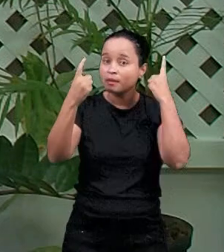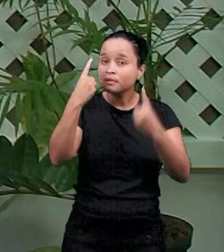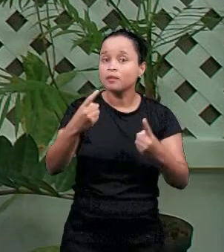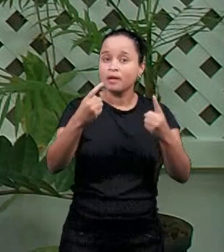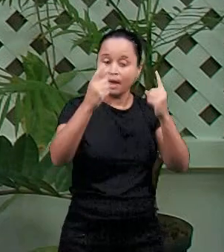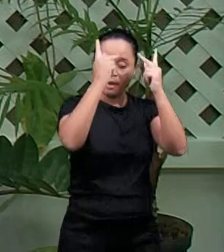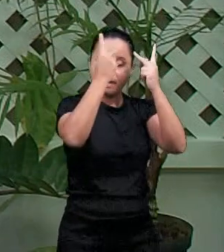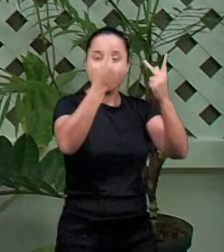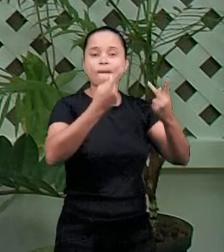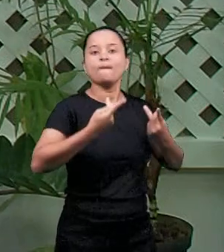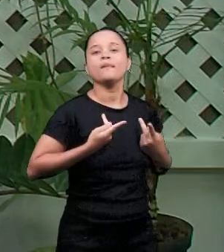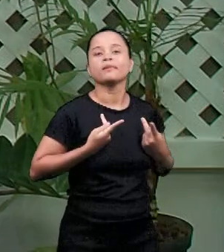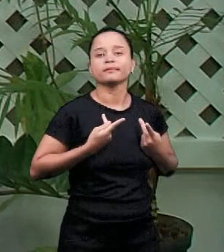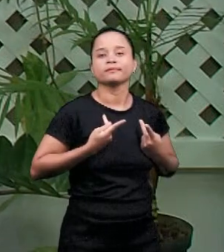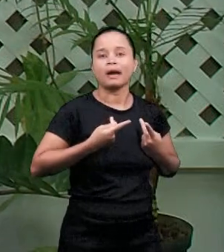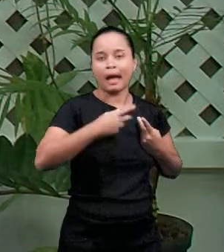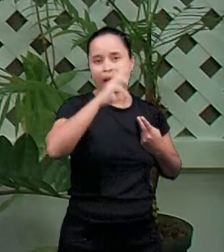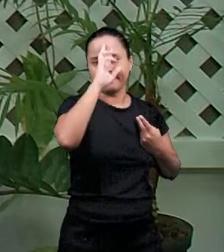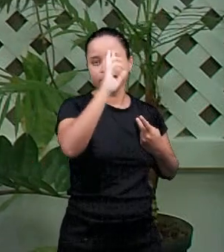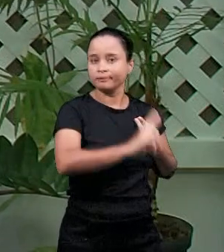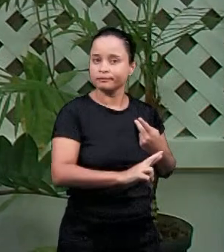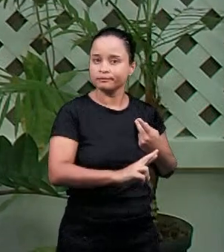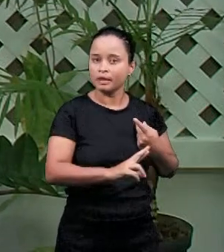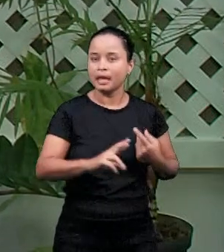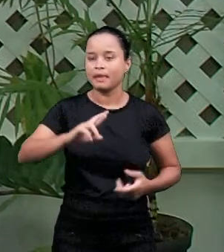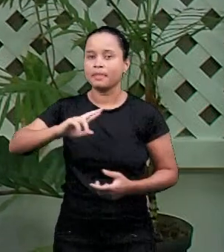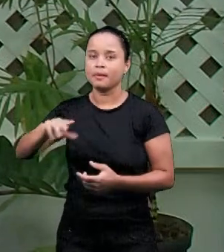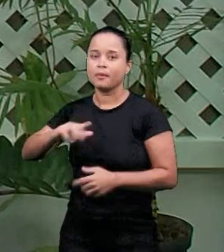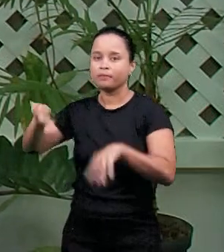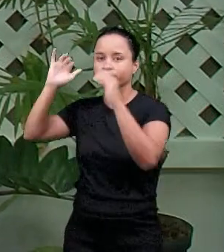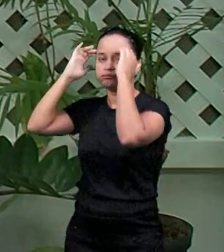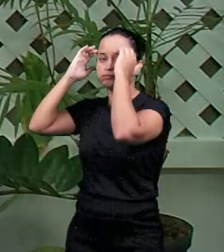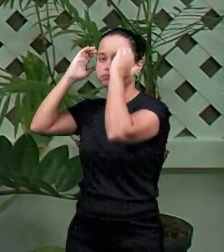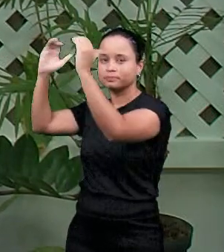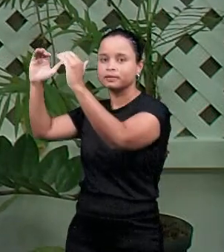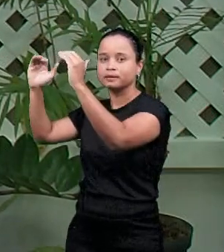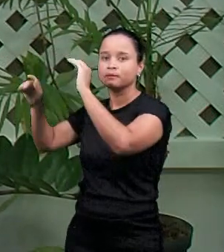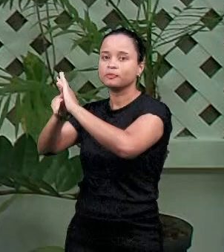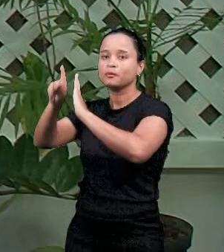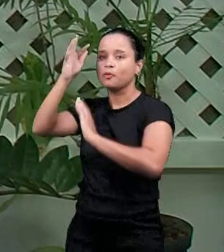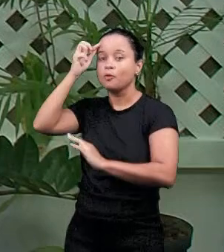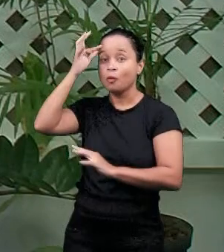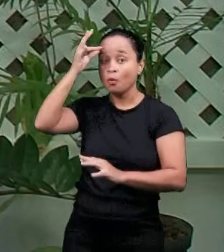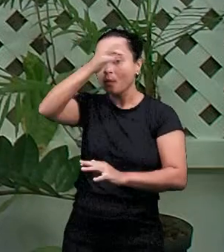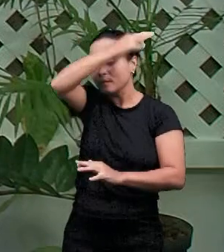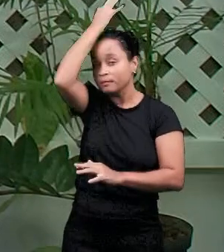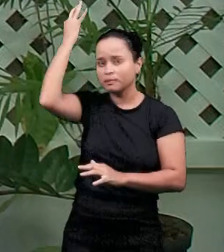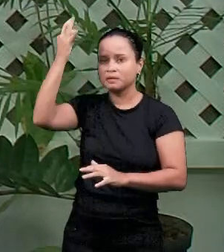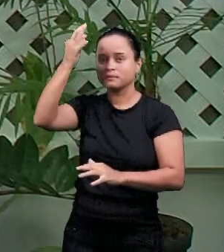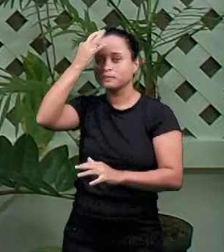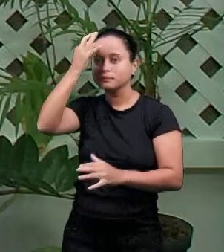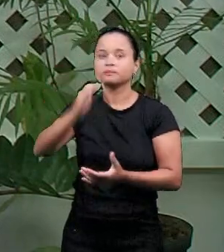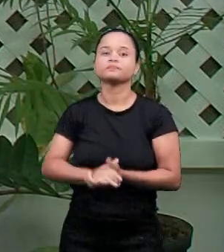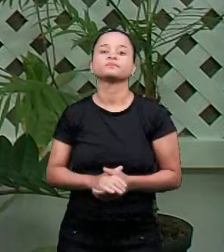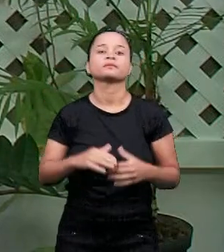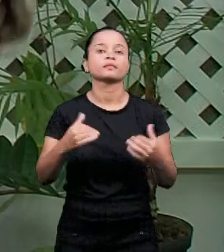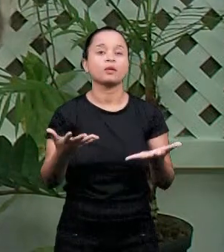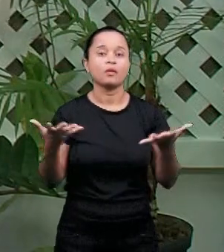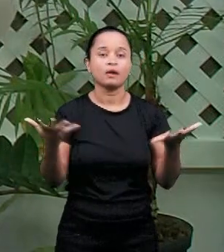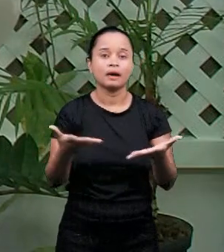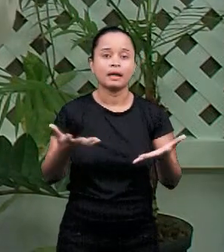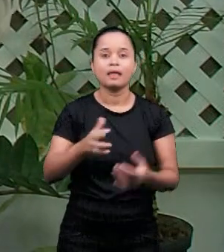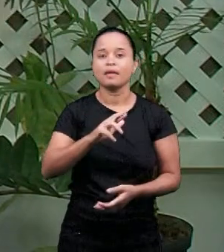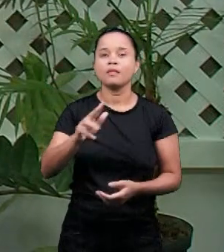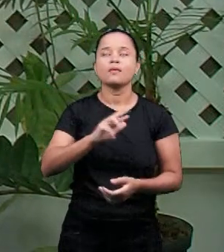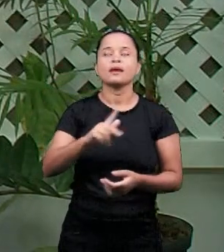non répondre au Saint-Esprit. Cela, nous pouvons dire, ce n'est pas une chose d'une seule personne. Nous sommes en